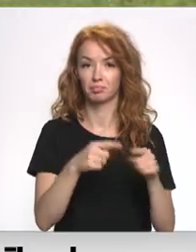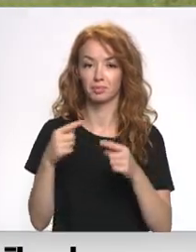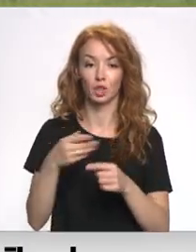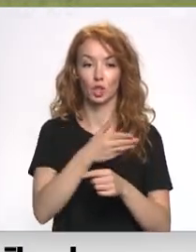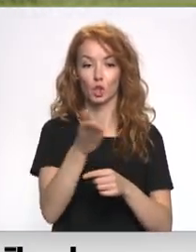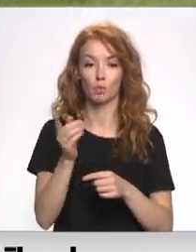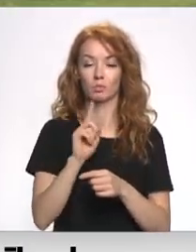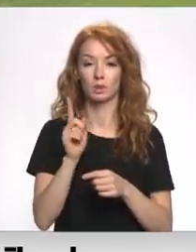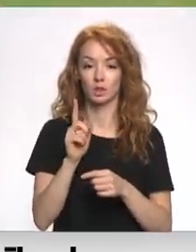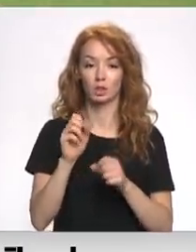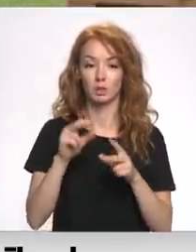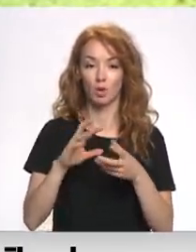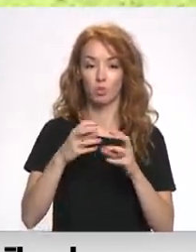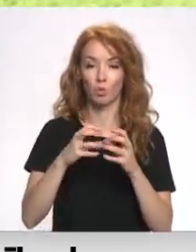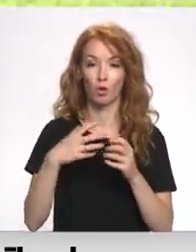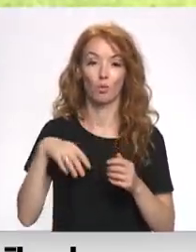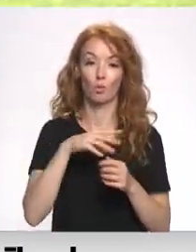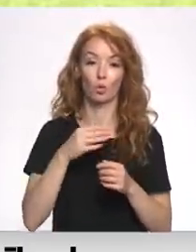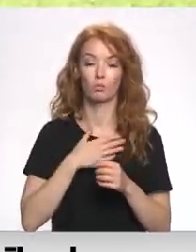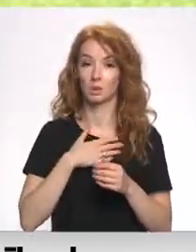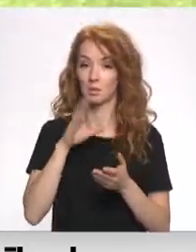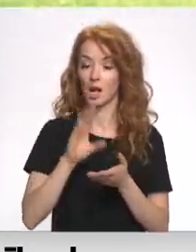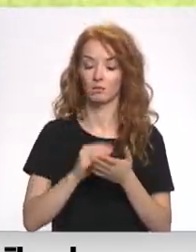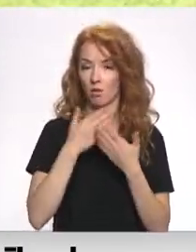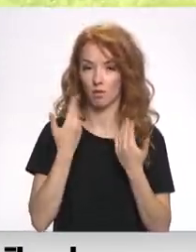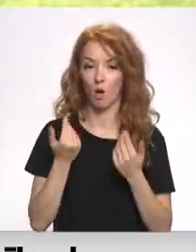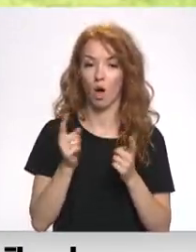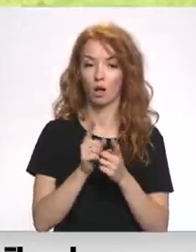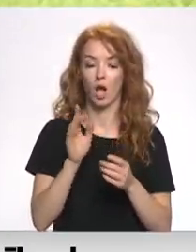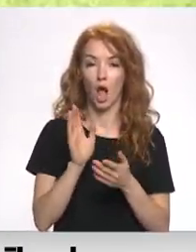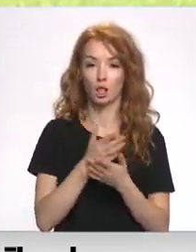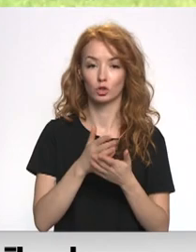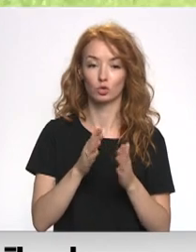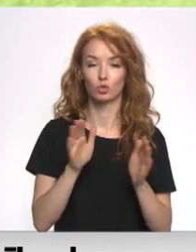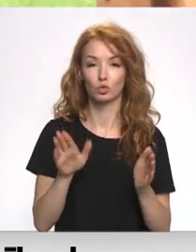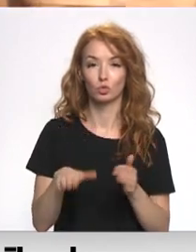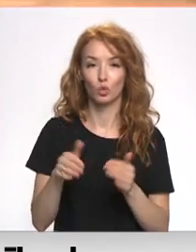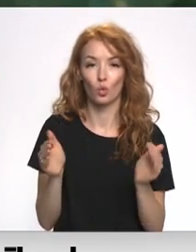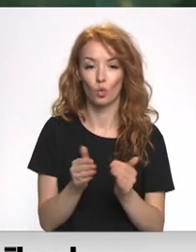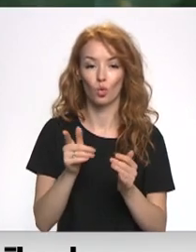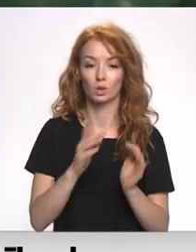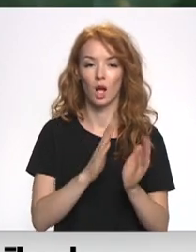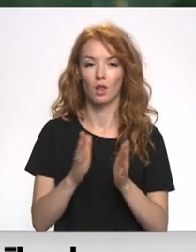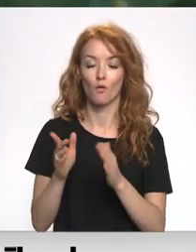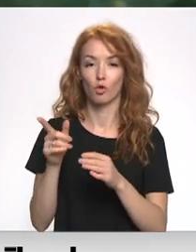piemēram, ir Kongo bumbiņas. Mūsu pieredzē tā nav. Atšķiras arī kucēnu sagatavošana dienestam.